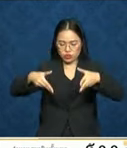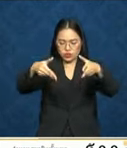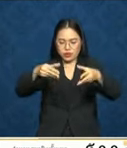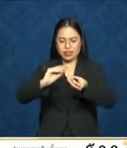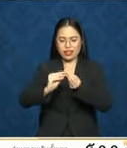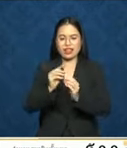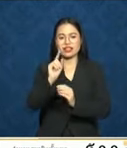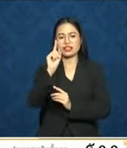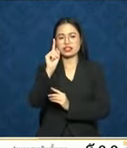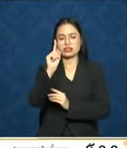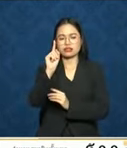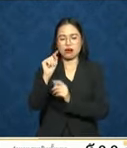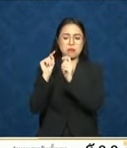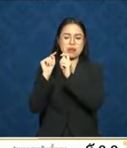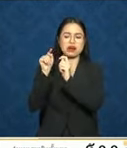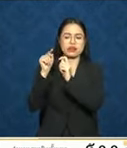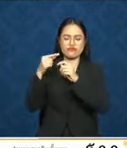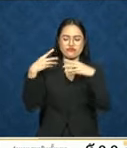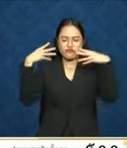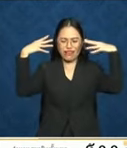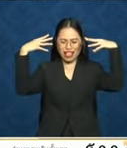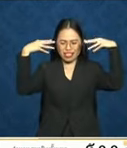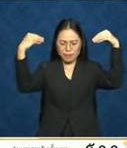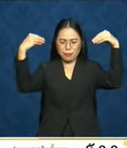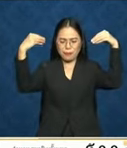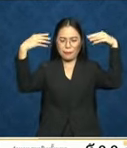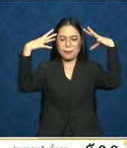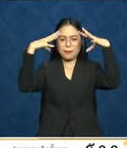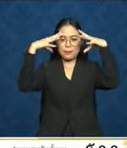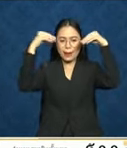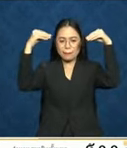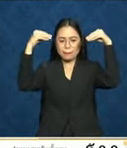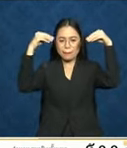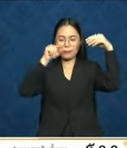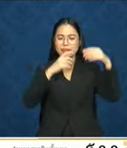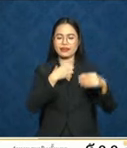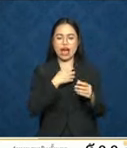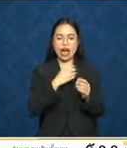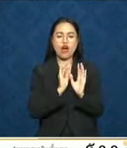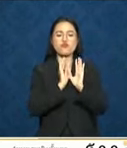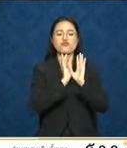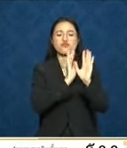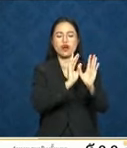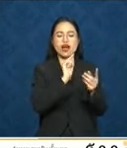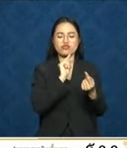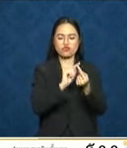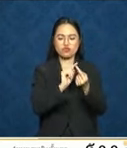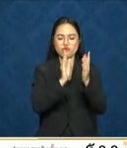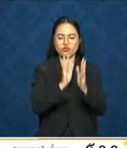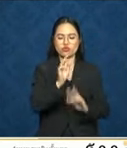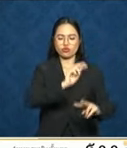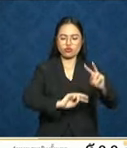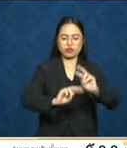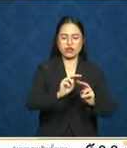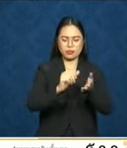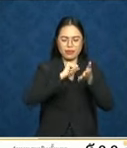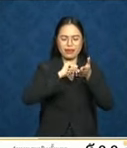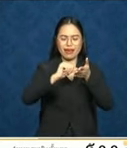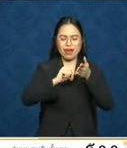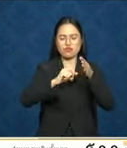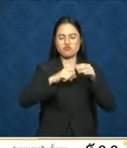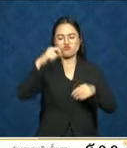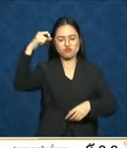ช่วงอำเภอวังน้อยมีไฟทางดับอยู่หลายจุดค่ะอยากจะฝากท่านประธานนะคะไปถึงแขวงการทางค่ะให้เร่งมาจัดการซ่อม